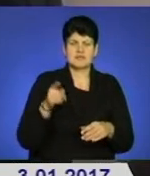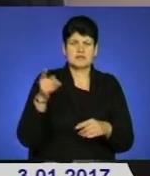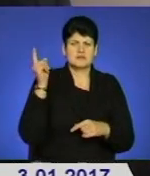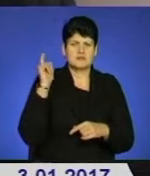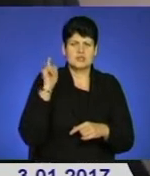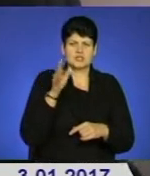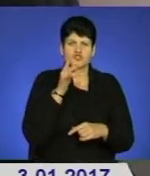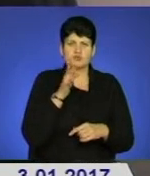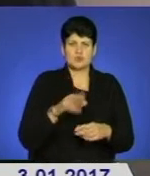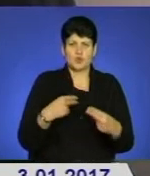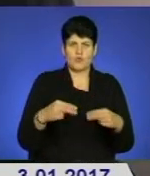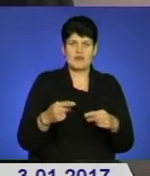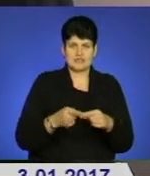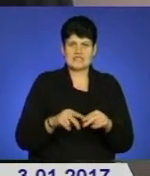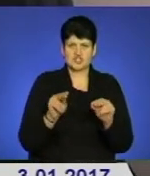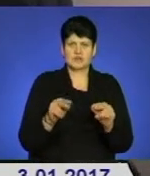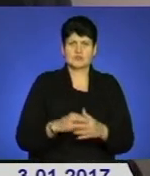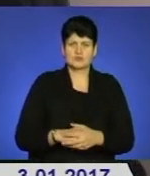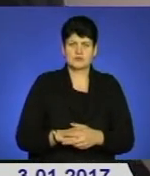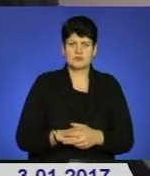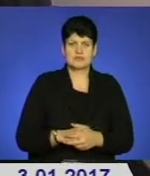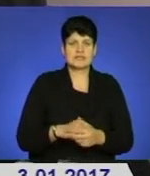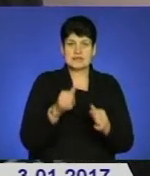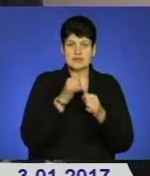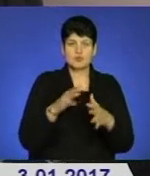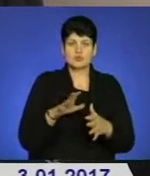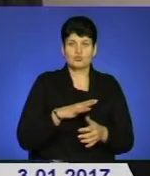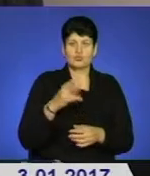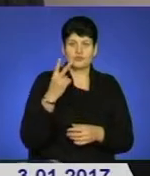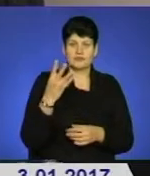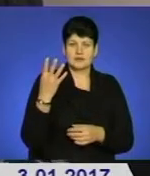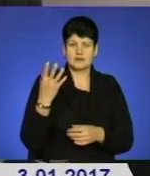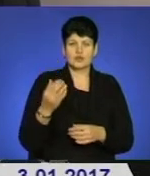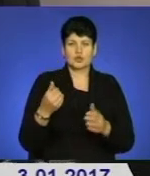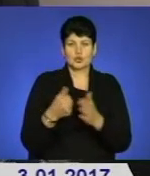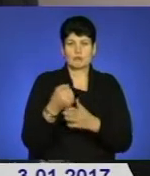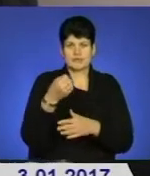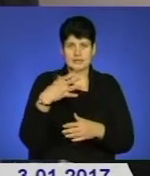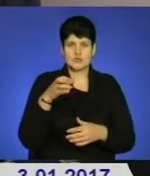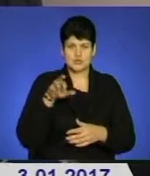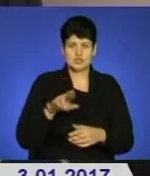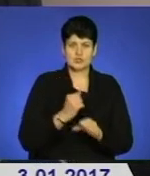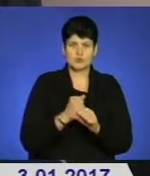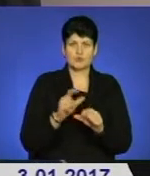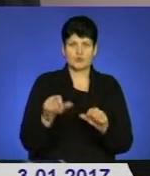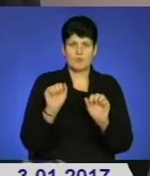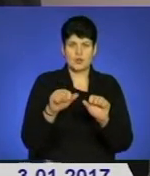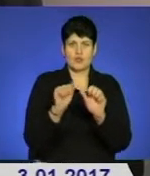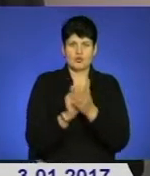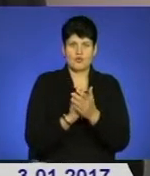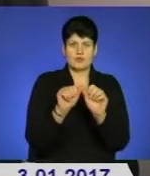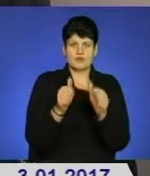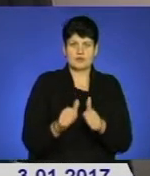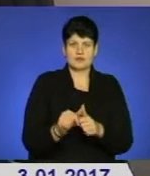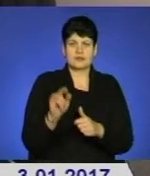що торгували, то хіба так чесно? То не можна було 2 неділі з січня до 15-го зробити, щоб люди могли документи оформити. Ось жінка з